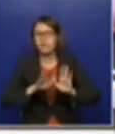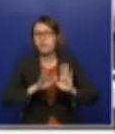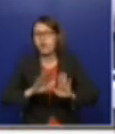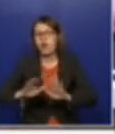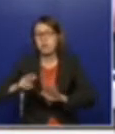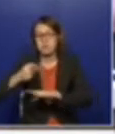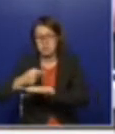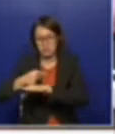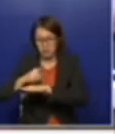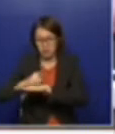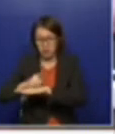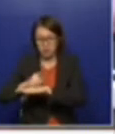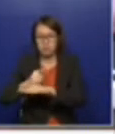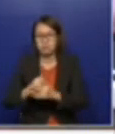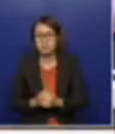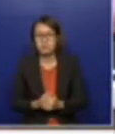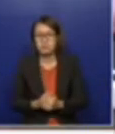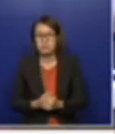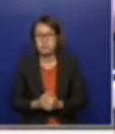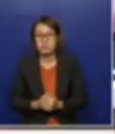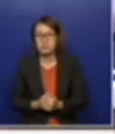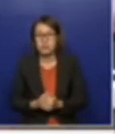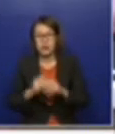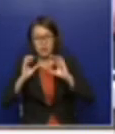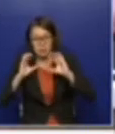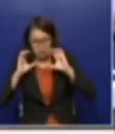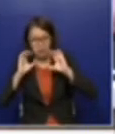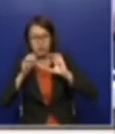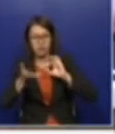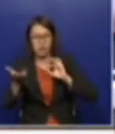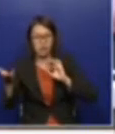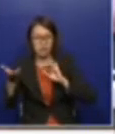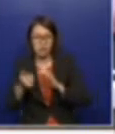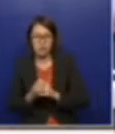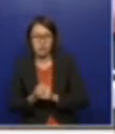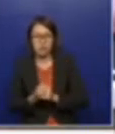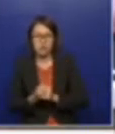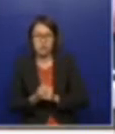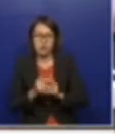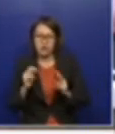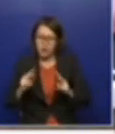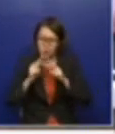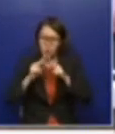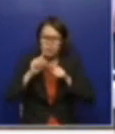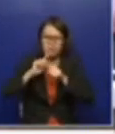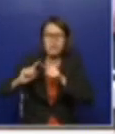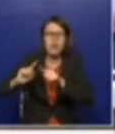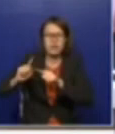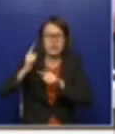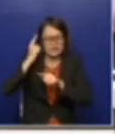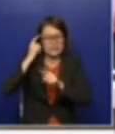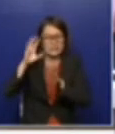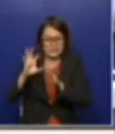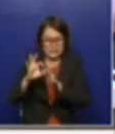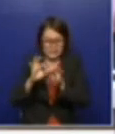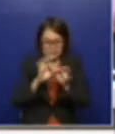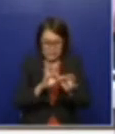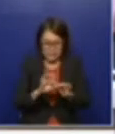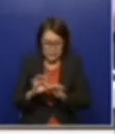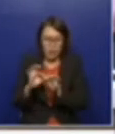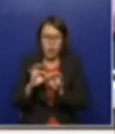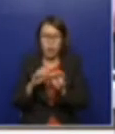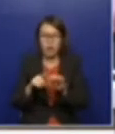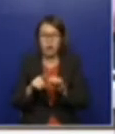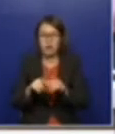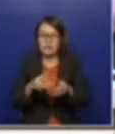านไปยังรัฐบาลให้ได้เอาไอ้กระทรวงต่างๆที่เกี่ยวข้องกับการประกาศเขต